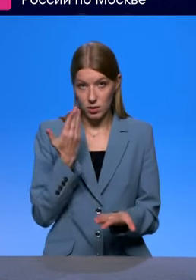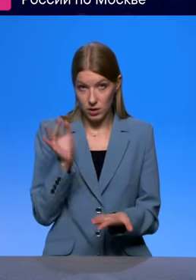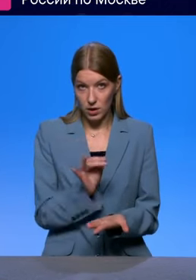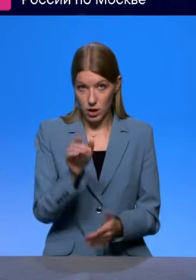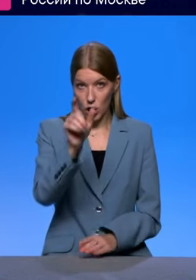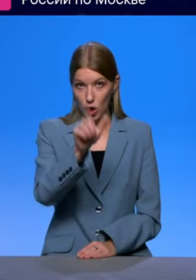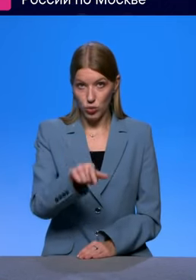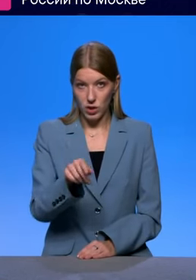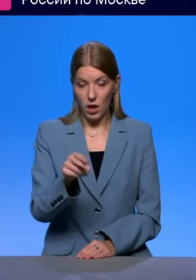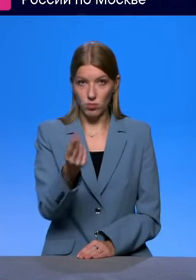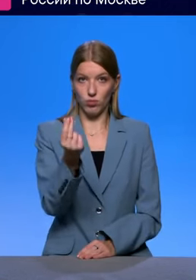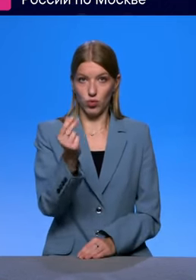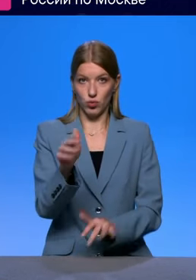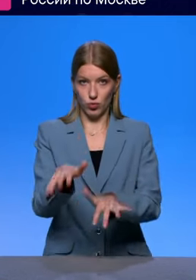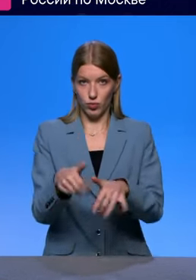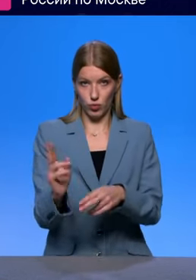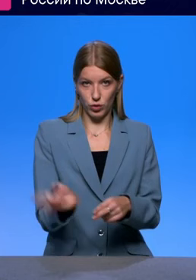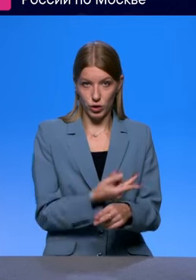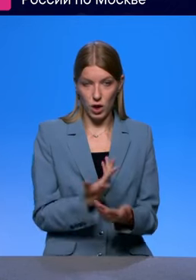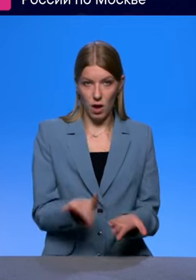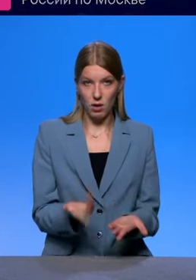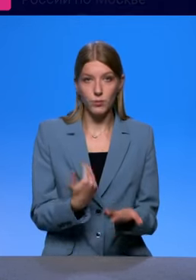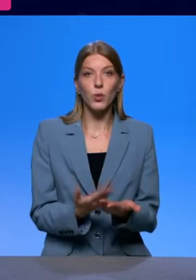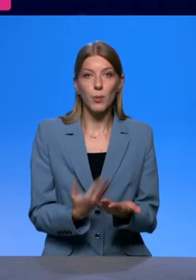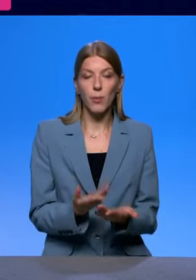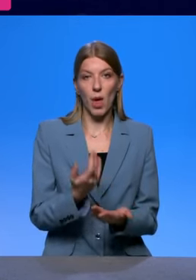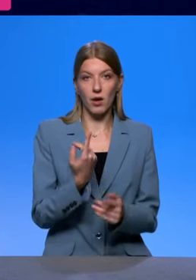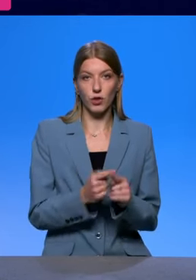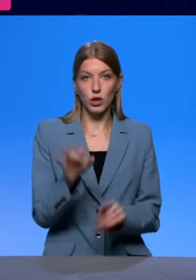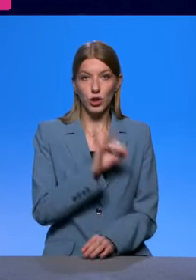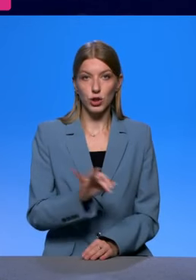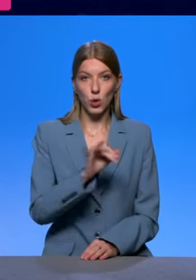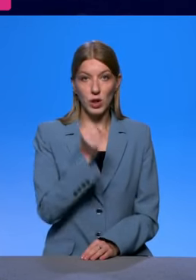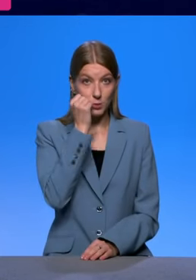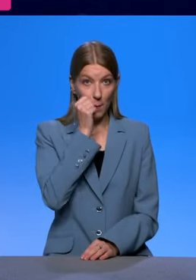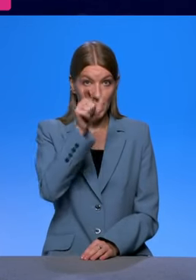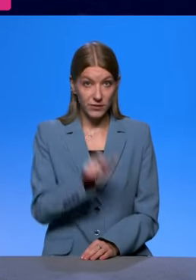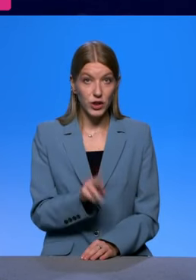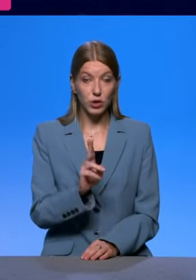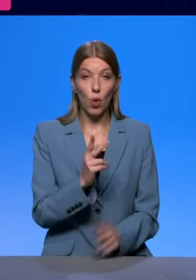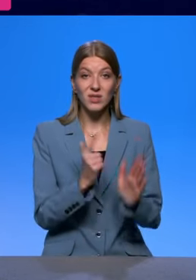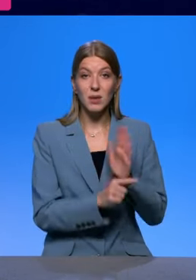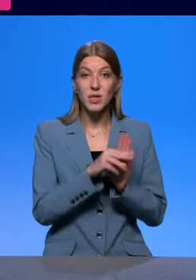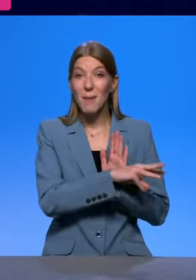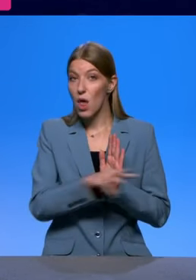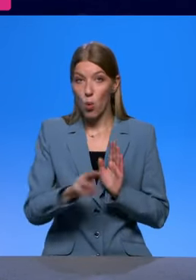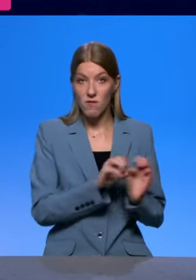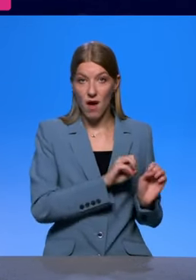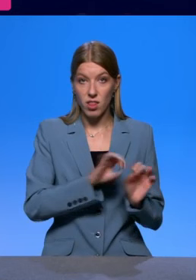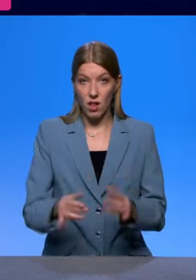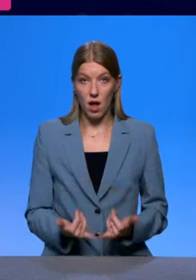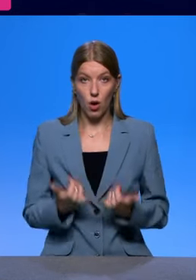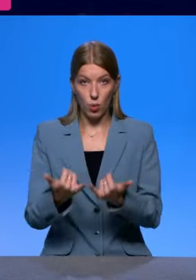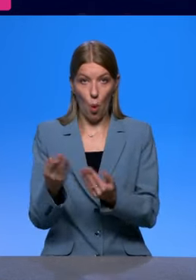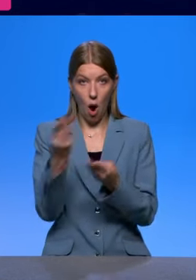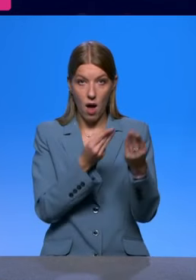сумм? Ну вот как эта история с москвичкой, которая отдала 67 миллионов ясновидящей. Ага. Ну,